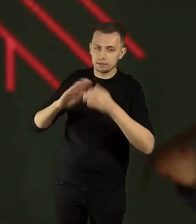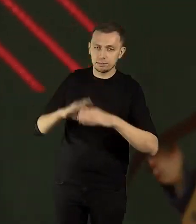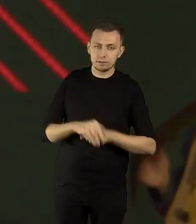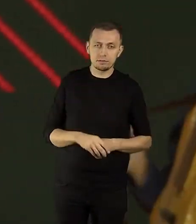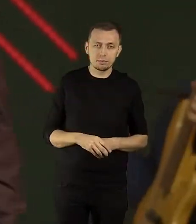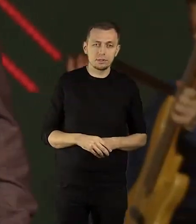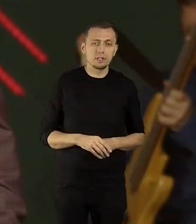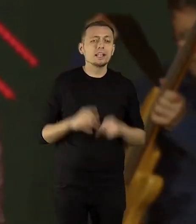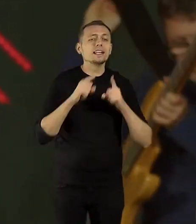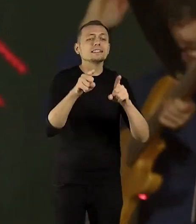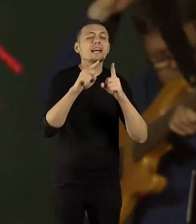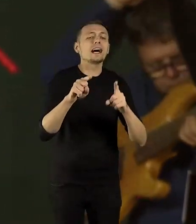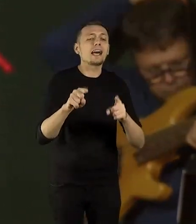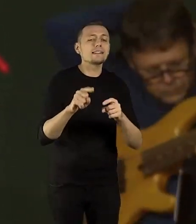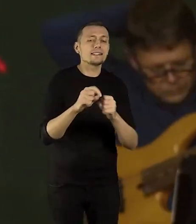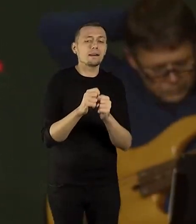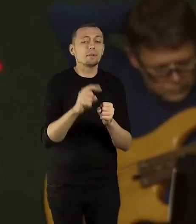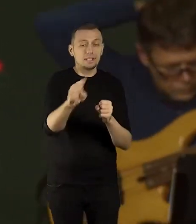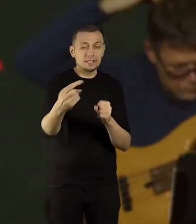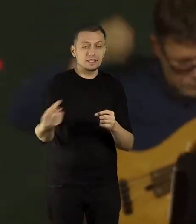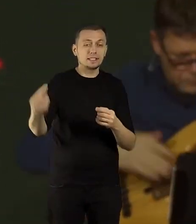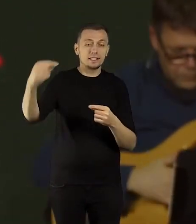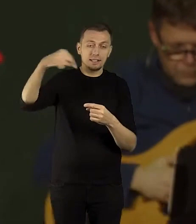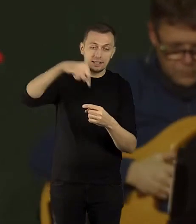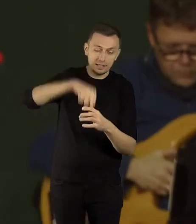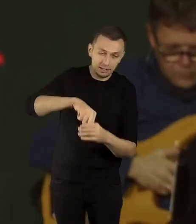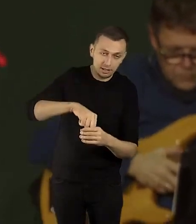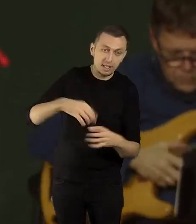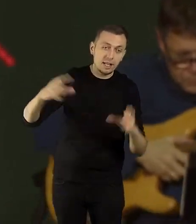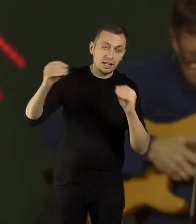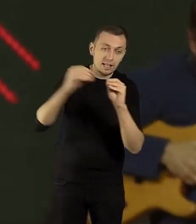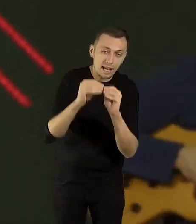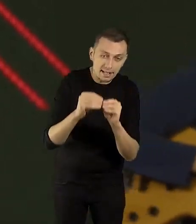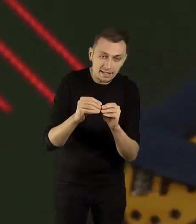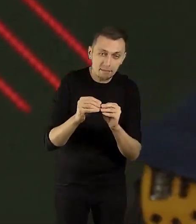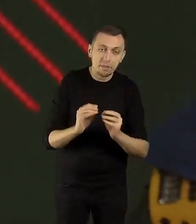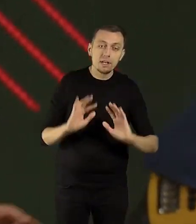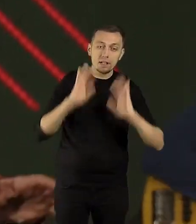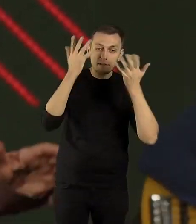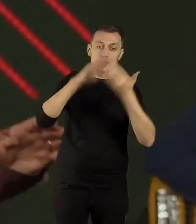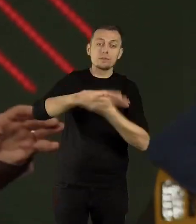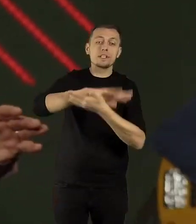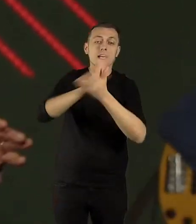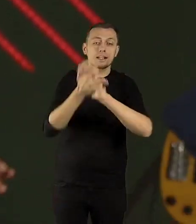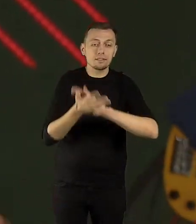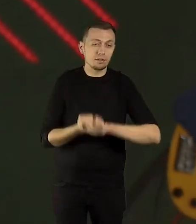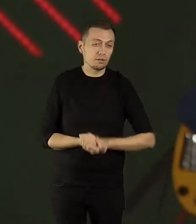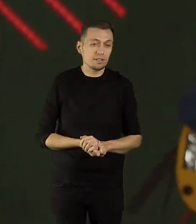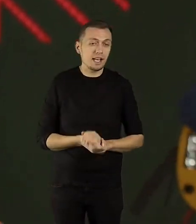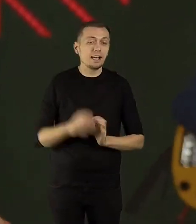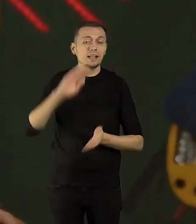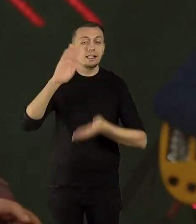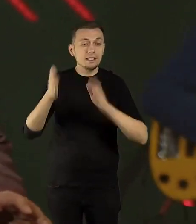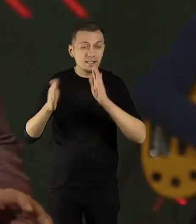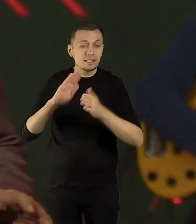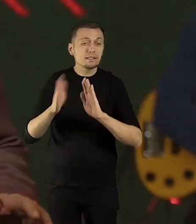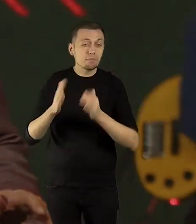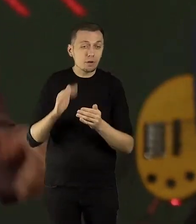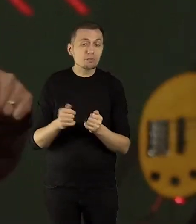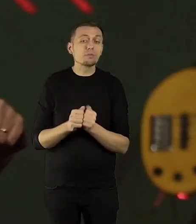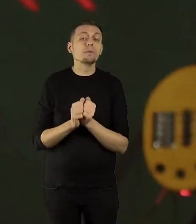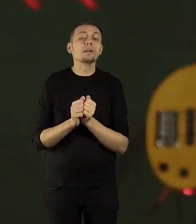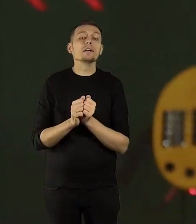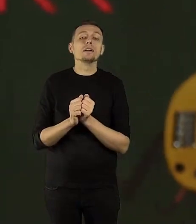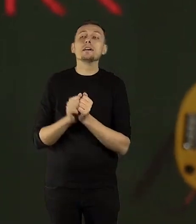i w taki sposób zmienimy świat. W inny sposób świat zmieniony nie będzie.